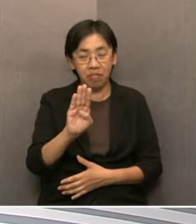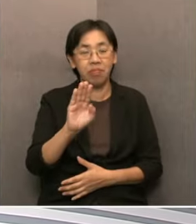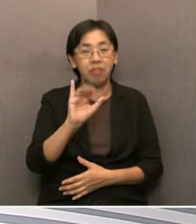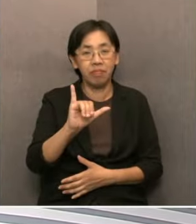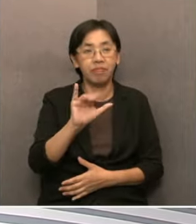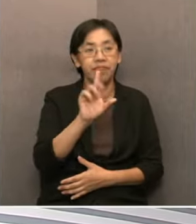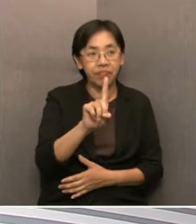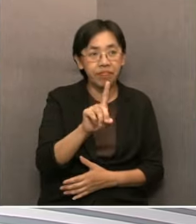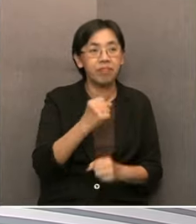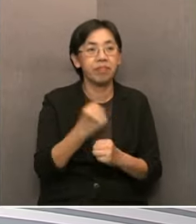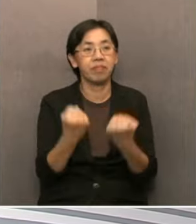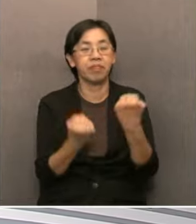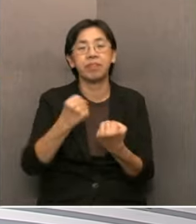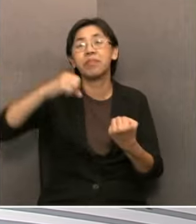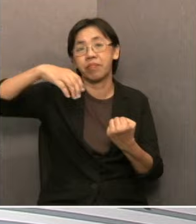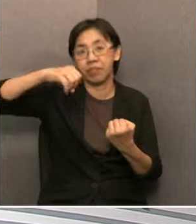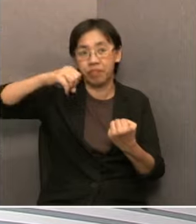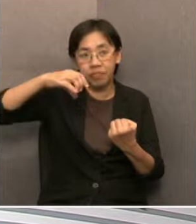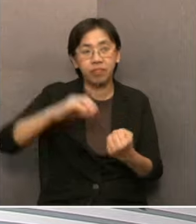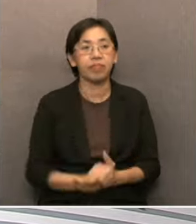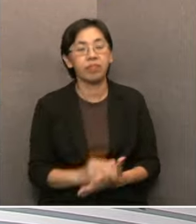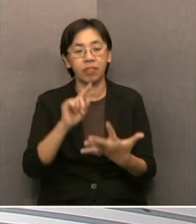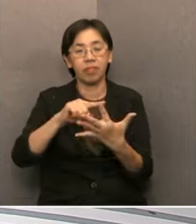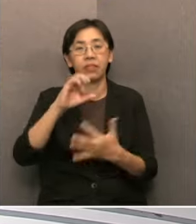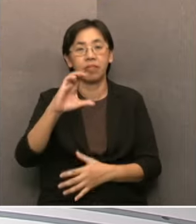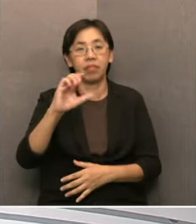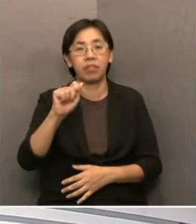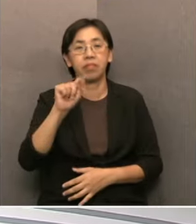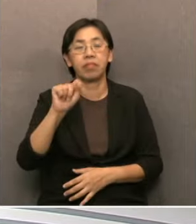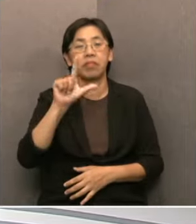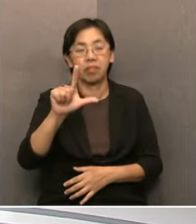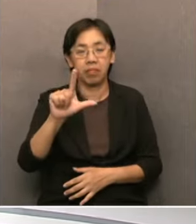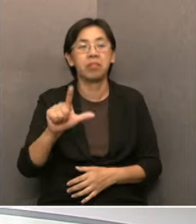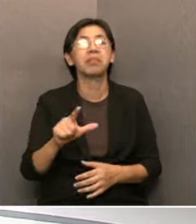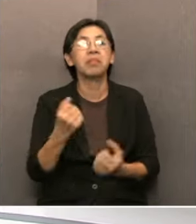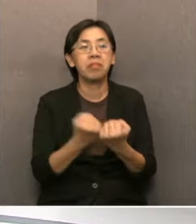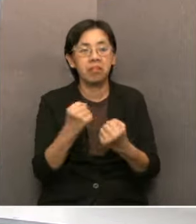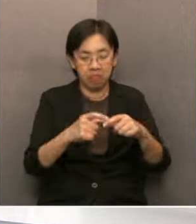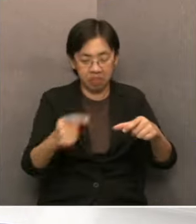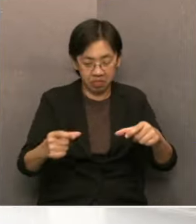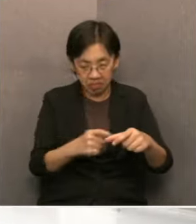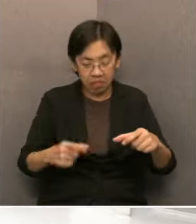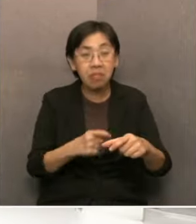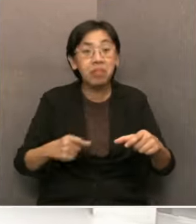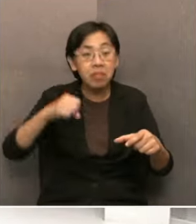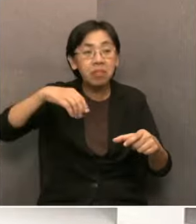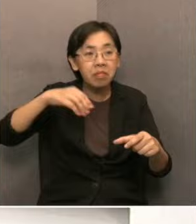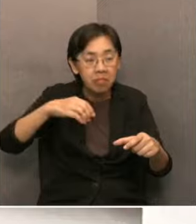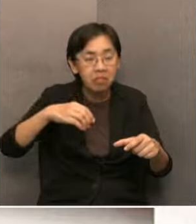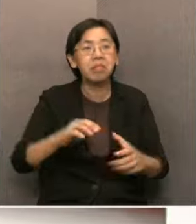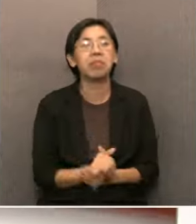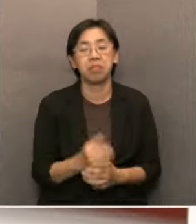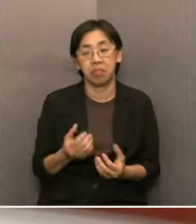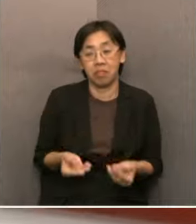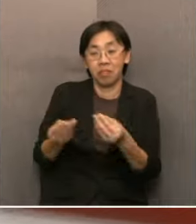ี่ผลิและจำหน่ายยานยนตไฟฟ้า C-A-G-Lบิษัผลิและพัฒนาแตเตอรี่ลิเทีมไอนให้กับรษัทรถยนต์ไฟ